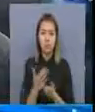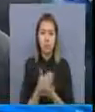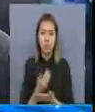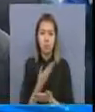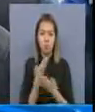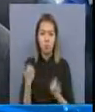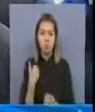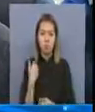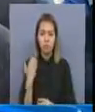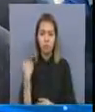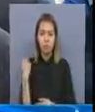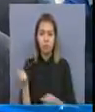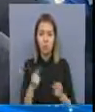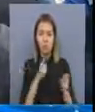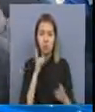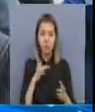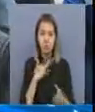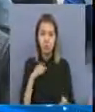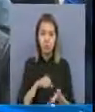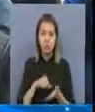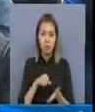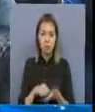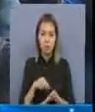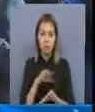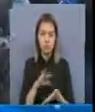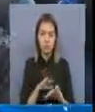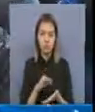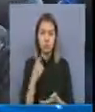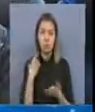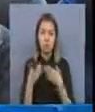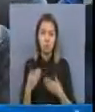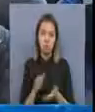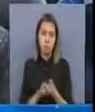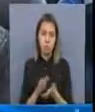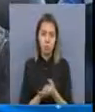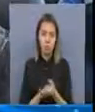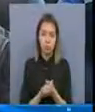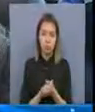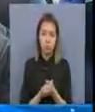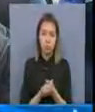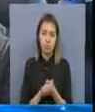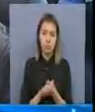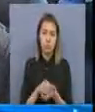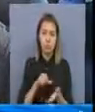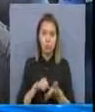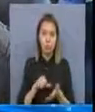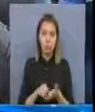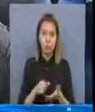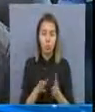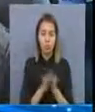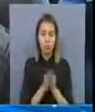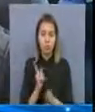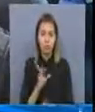бермейміз, бабамыздан тараған ұрпақтардың басын қосу мақсаты. Біріне бірін таныстыру, біріне бірін білістіру, бірімен бірін